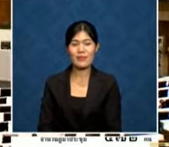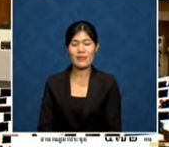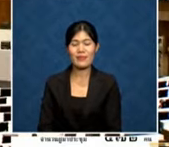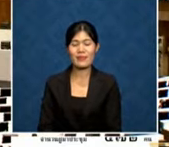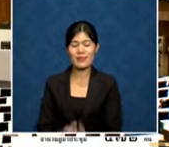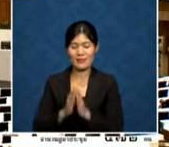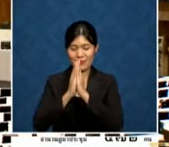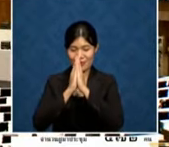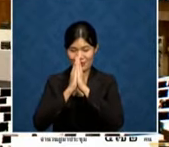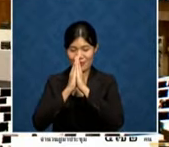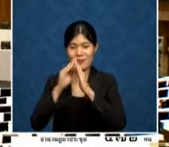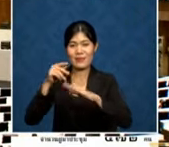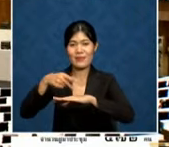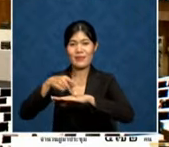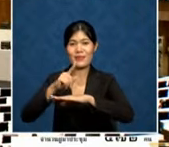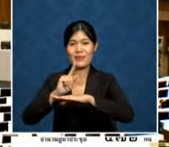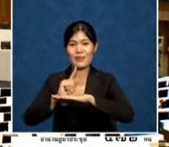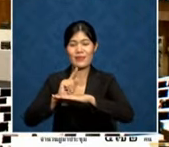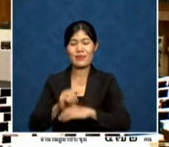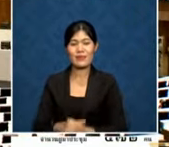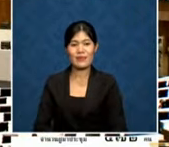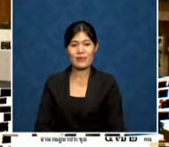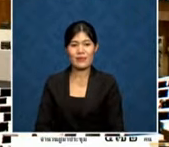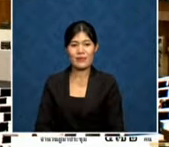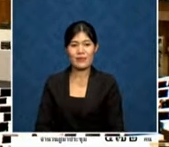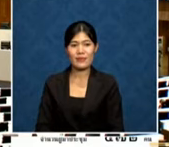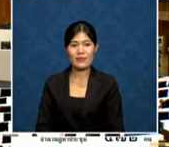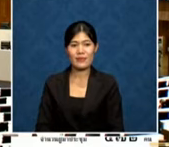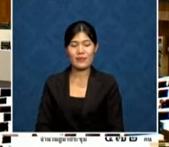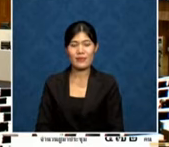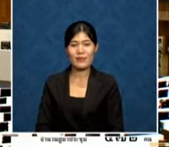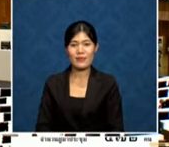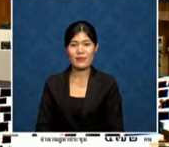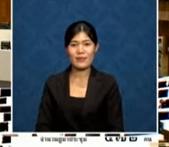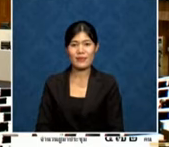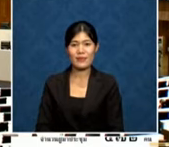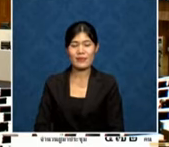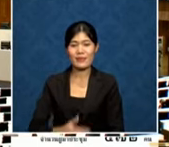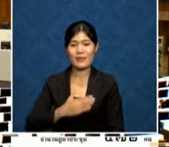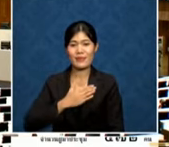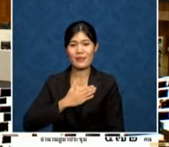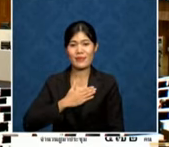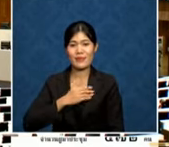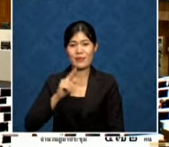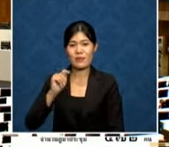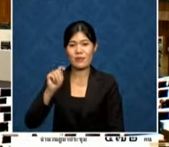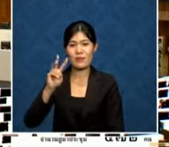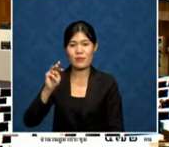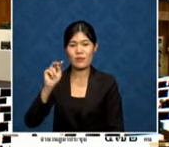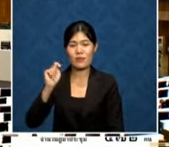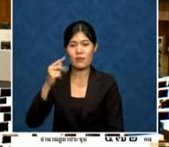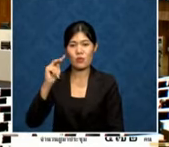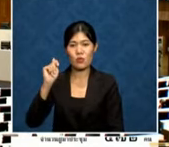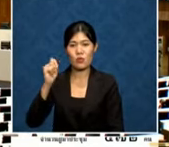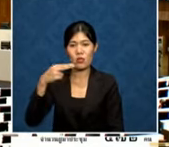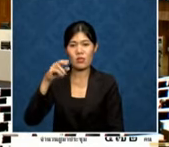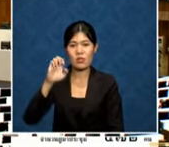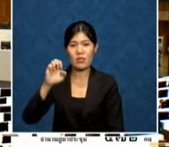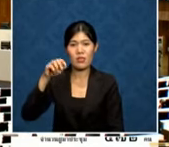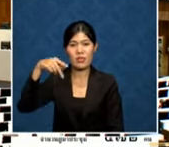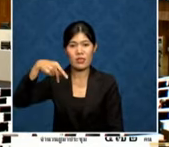กราบเรียนท่านประธานสภาผู้แทนราษฎรที่เคารพดิฉันตวงทิพย์จินตเวชสมาชิกสภาผู้แทนราษฎรจังหวัด